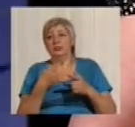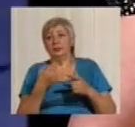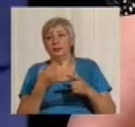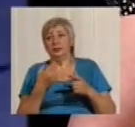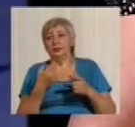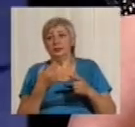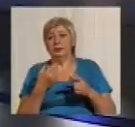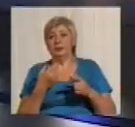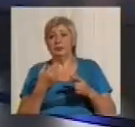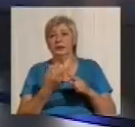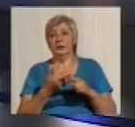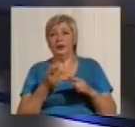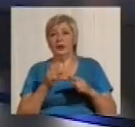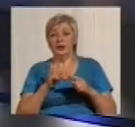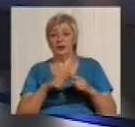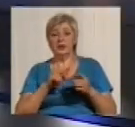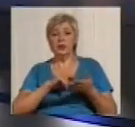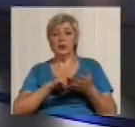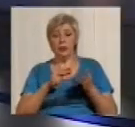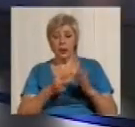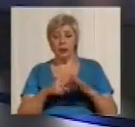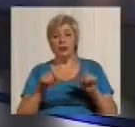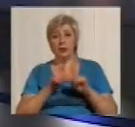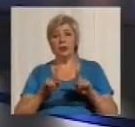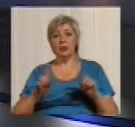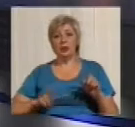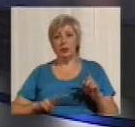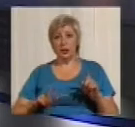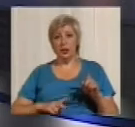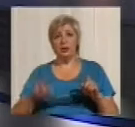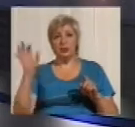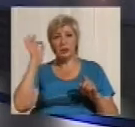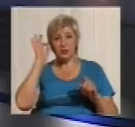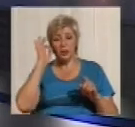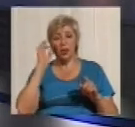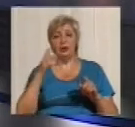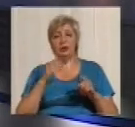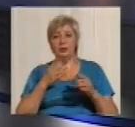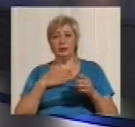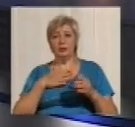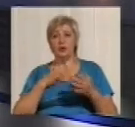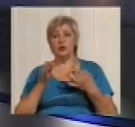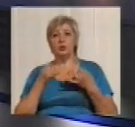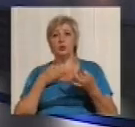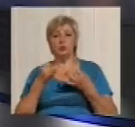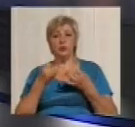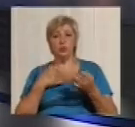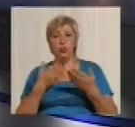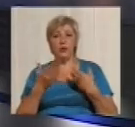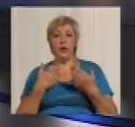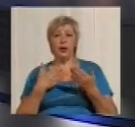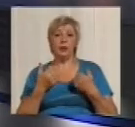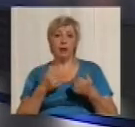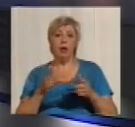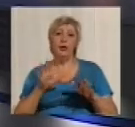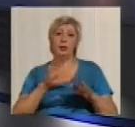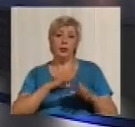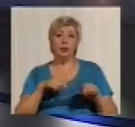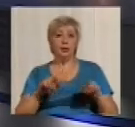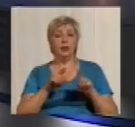також директорка згадувала у нашому приватному спілкуванні, про те, що були такі плани, так? Да, да. Ну,